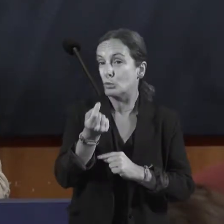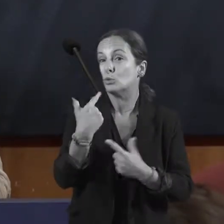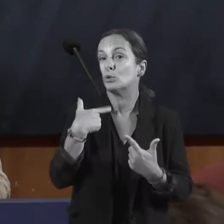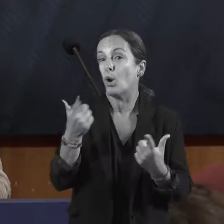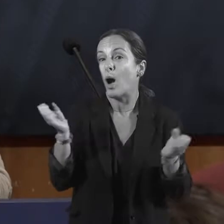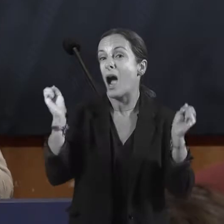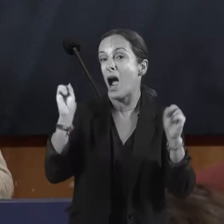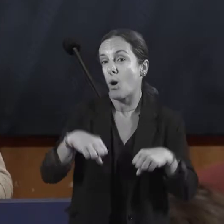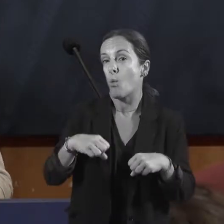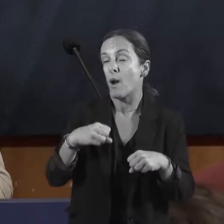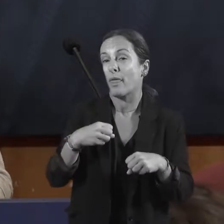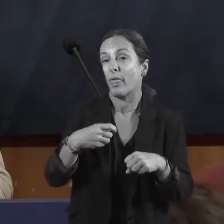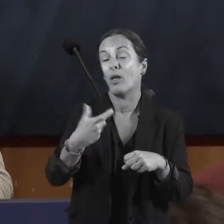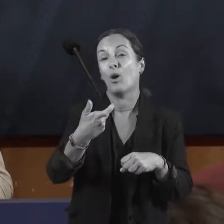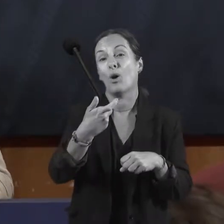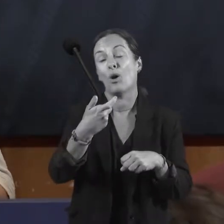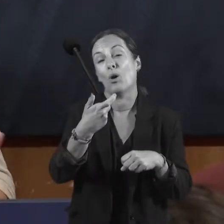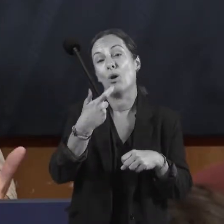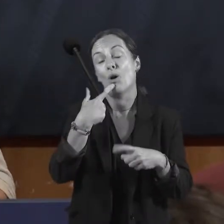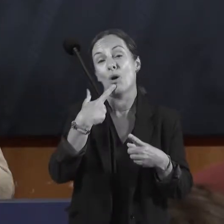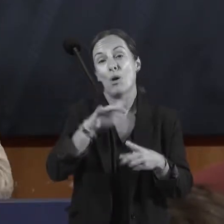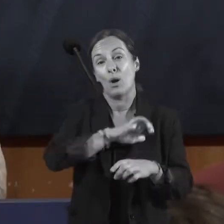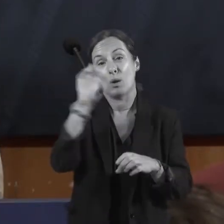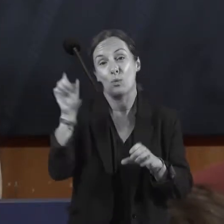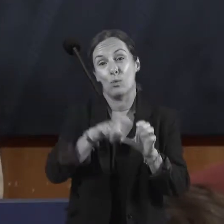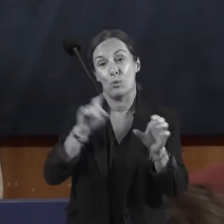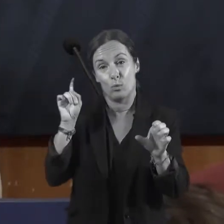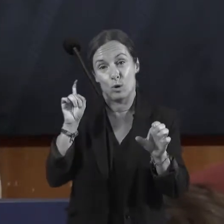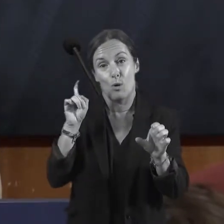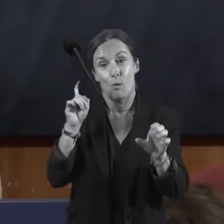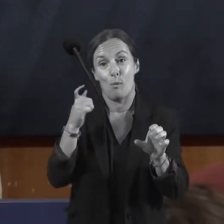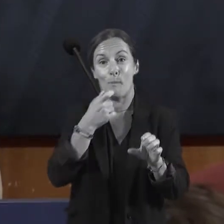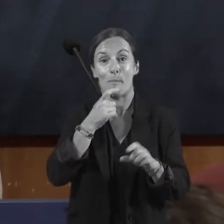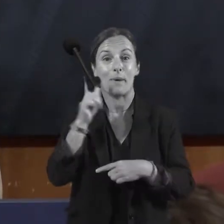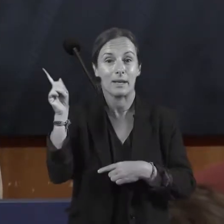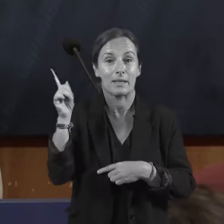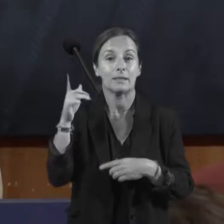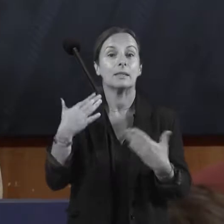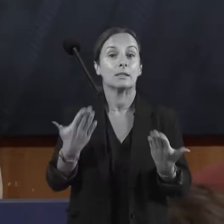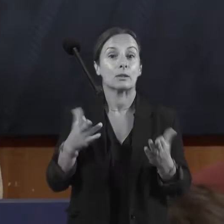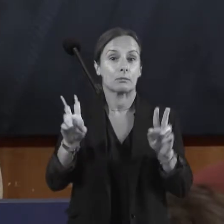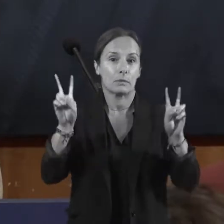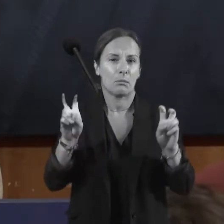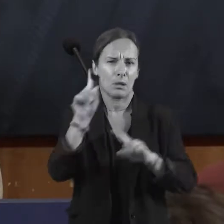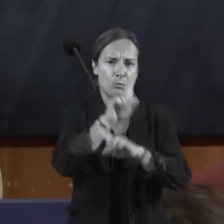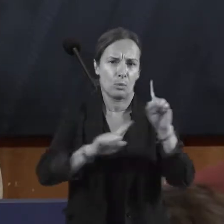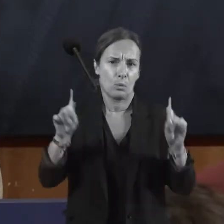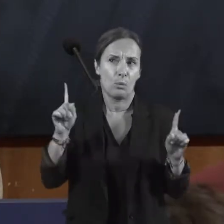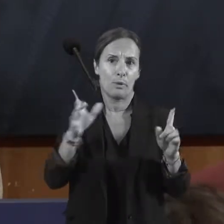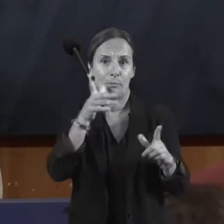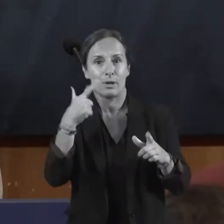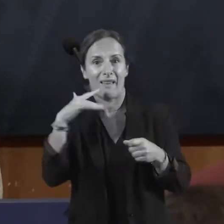coneixem bé, però que sí que condicionarà, o que en el moment de la fira ja hi haurà més novetats en relació amb aquest terme, i que és un tema que preocupa, que és